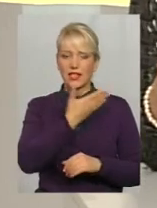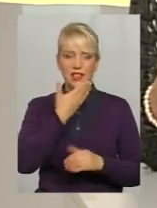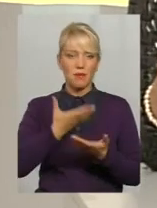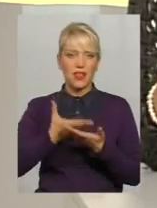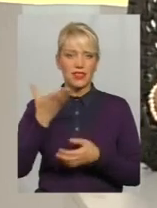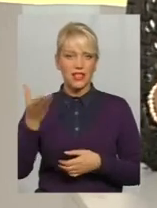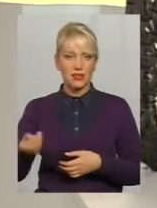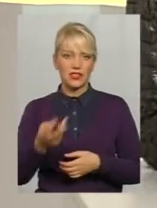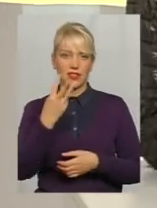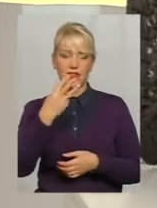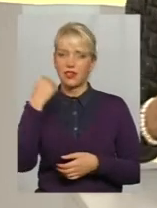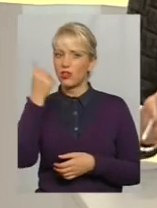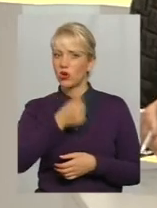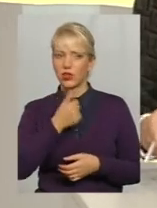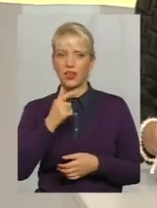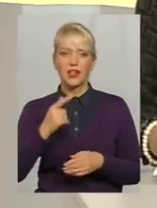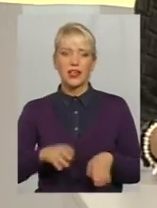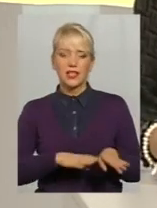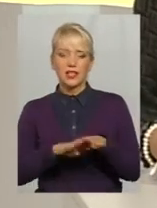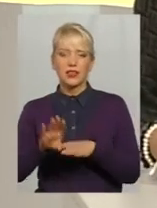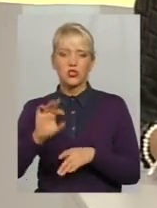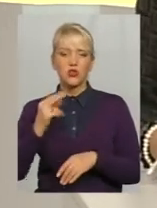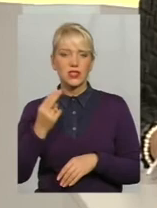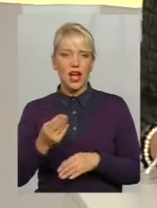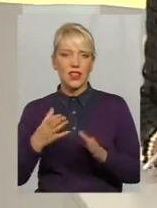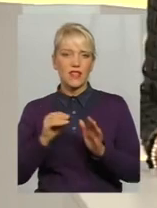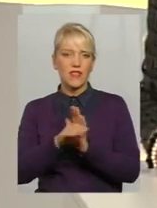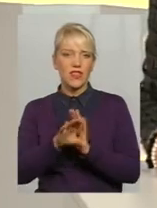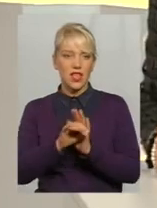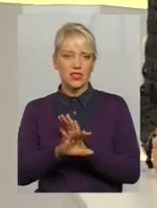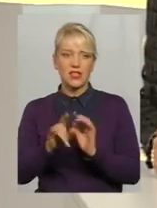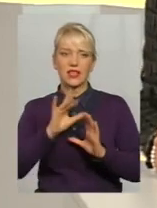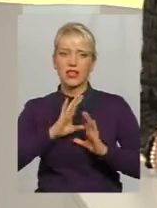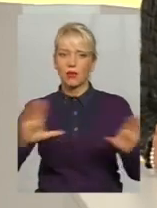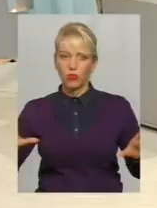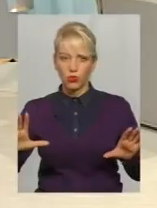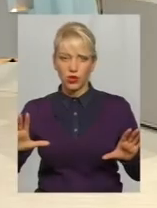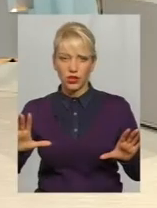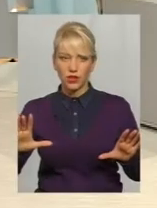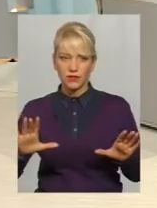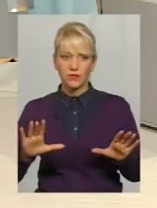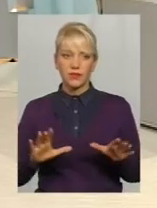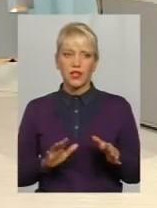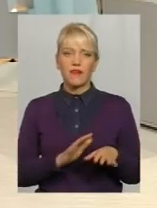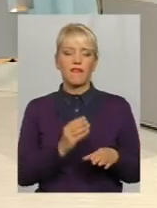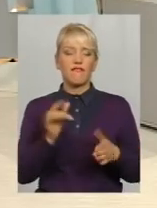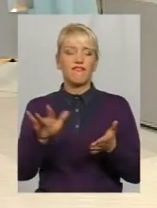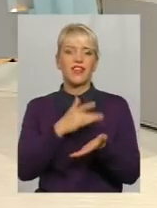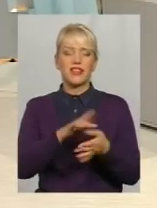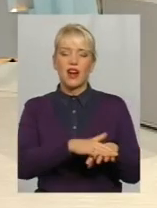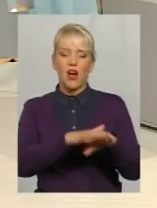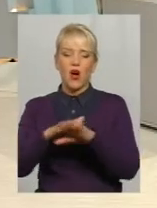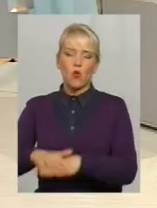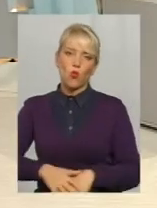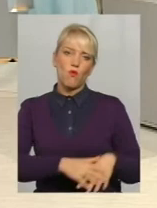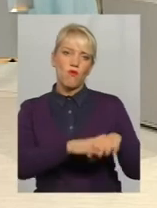роки єдиний соціальний внесок не сплачувався за них і не відбувалися власне відрахування на отой